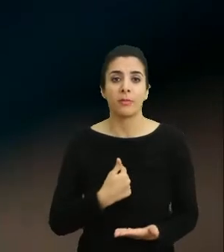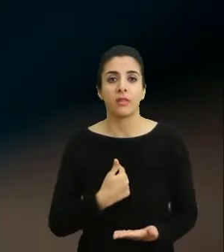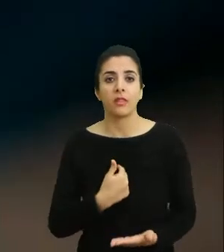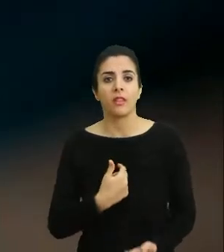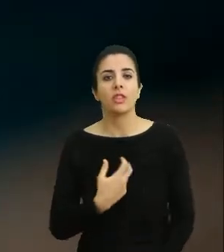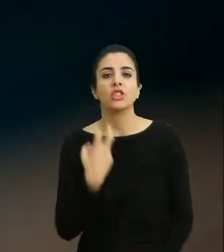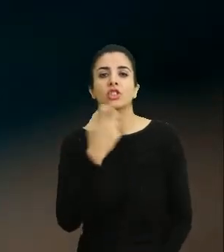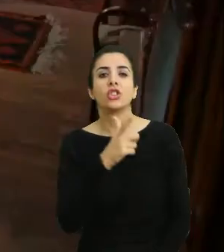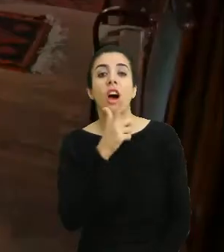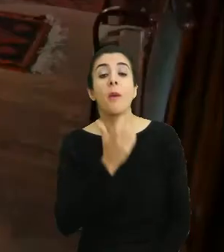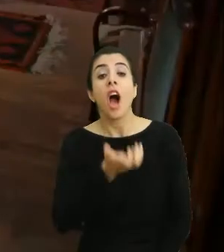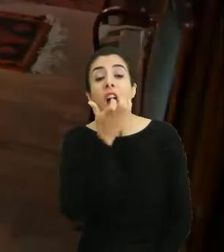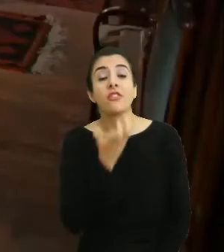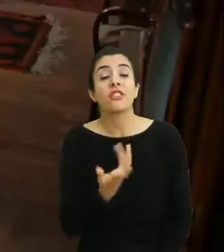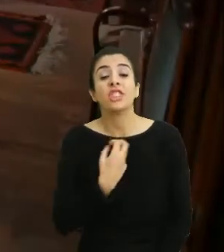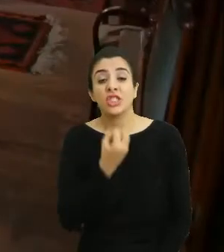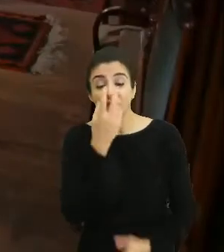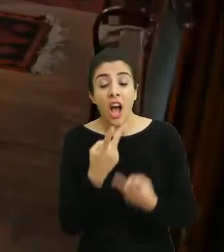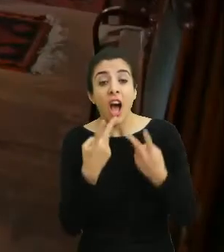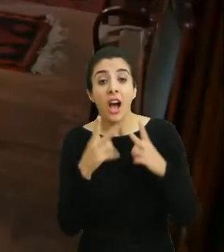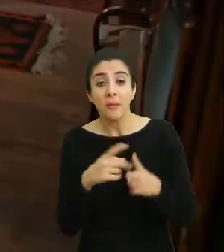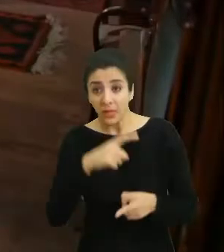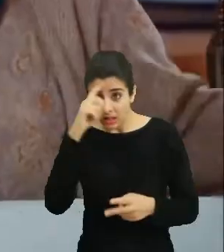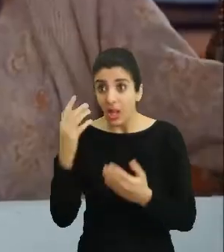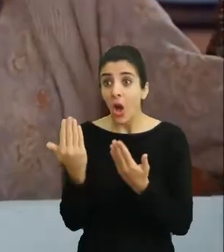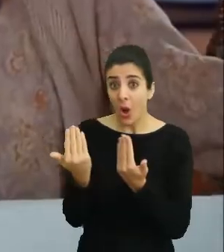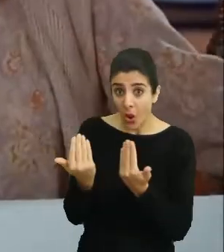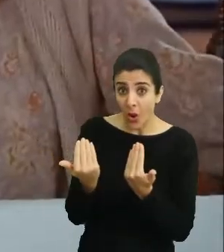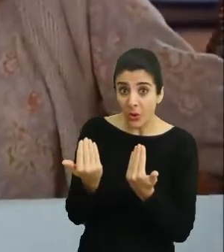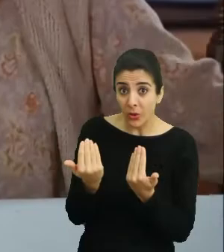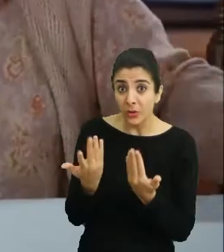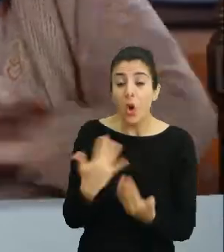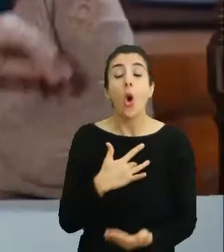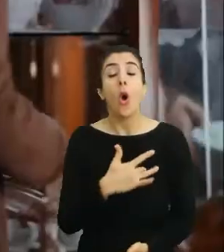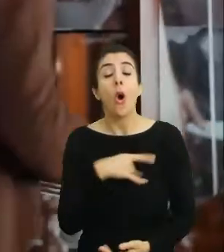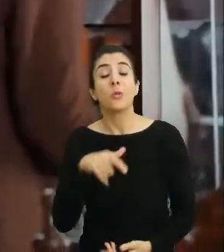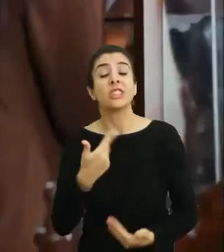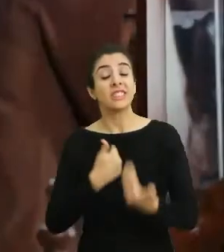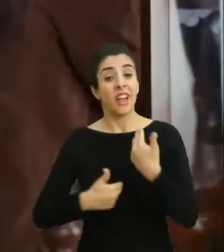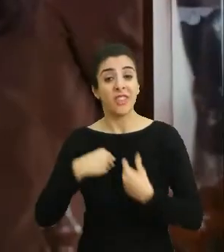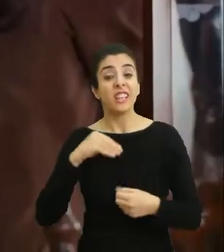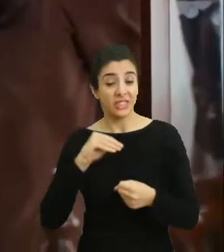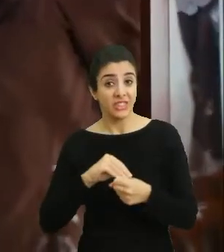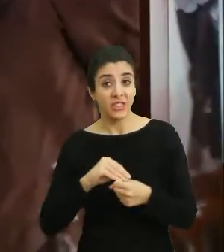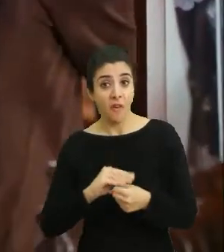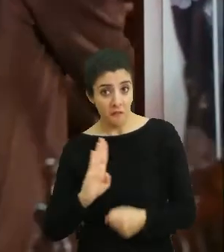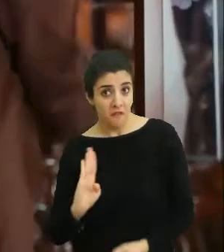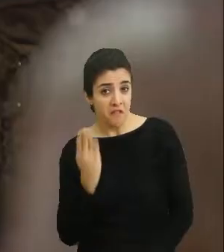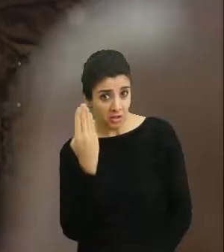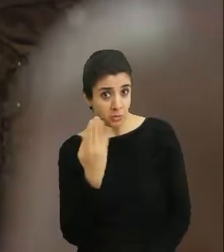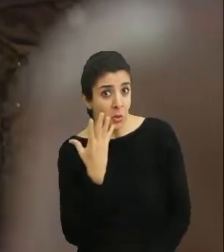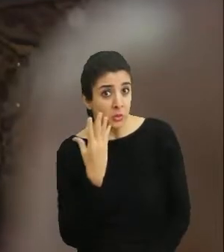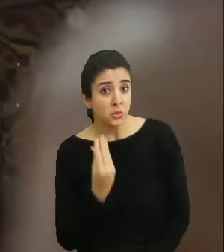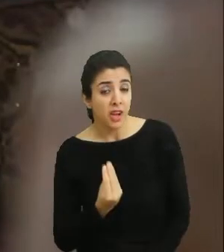Ayva çiçek açmış, yaz mı gelecek? Gönül bu sevdadan vaz